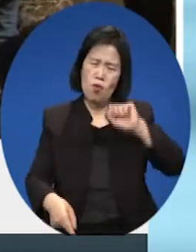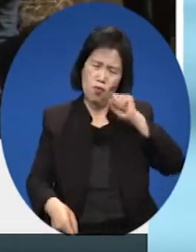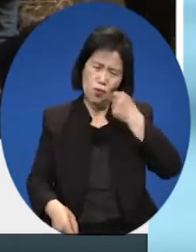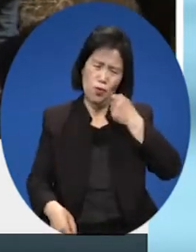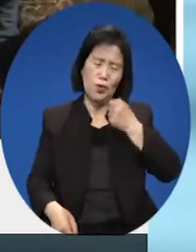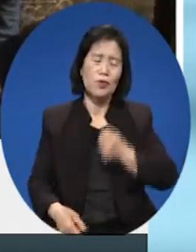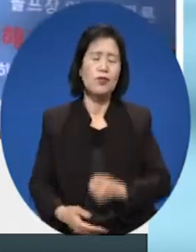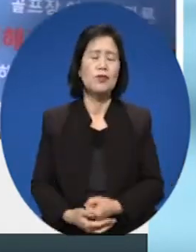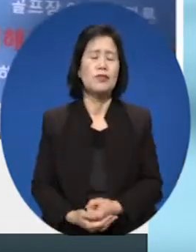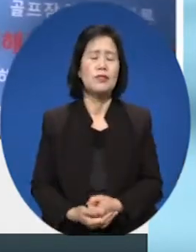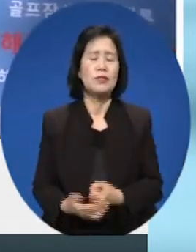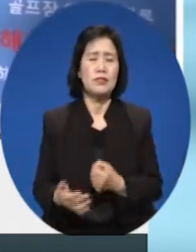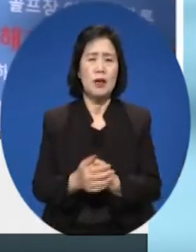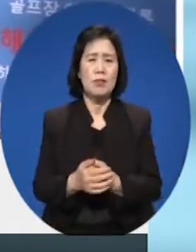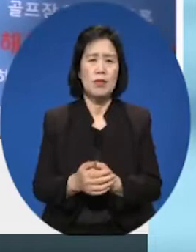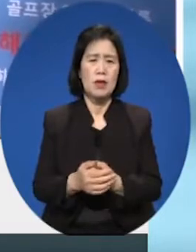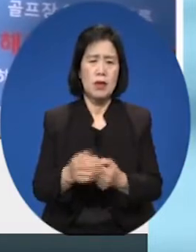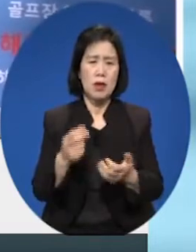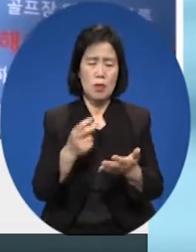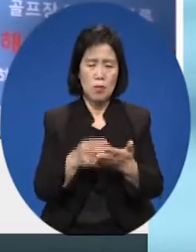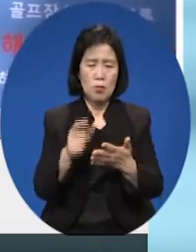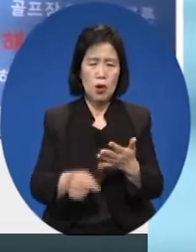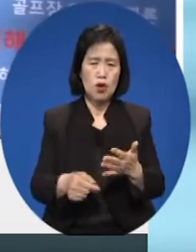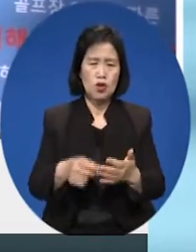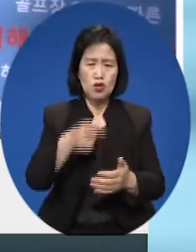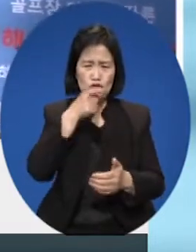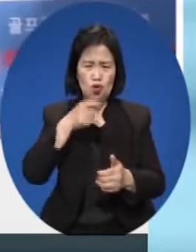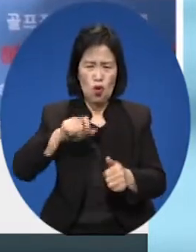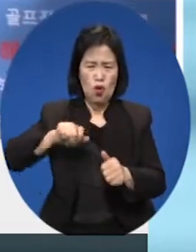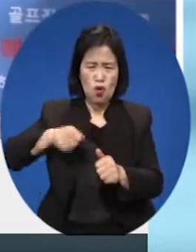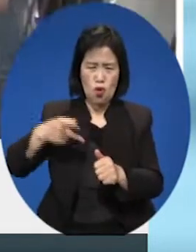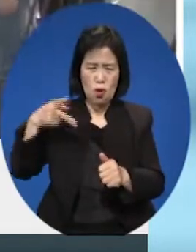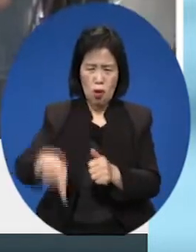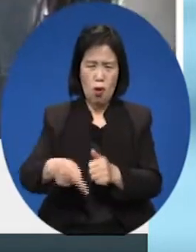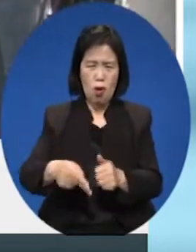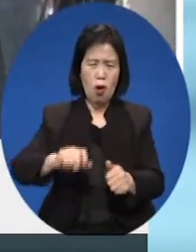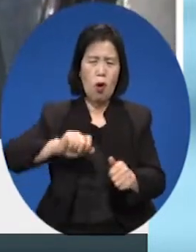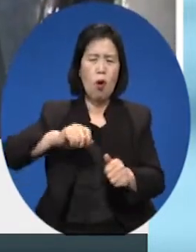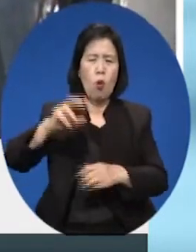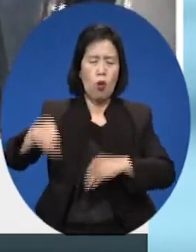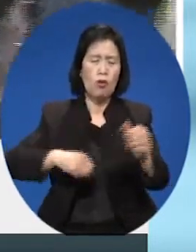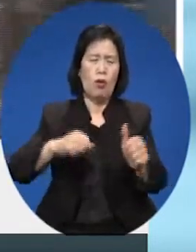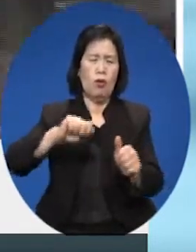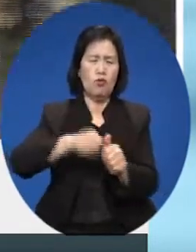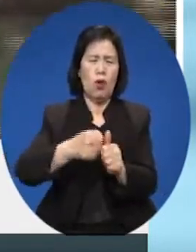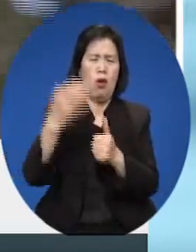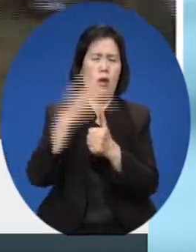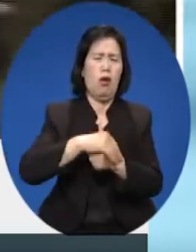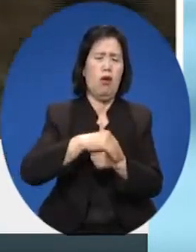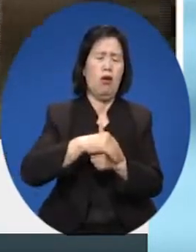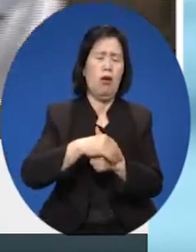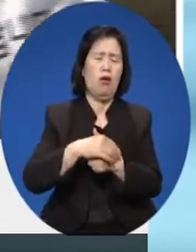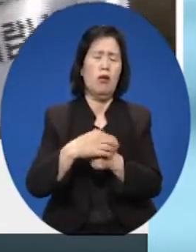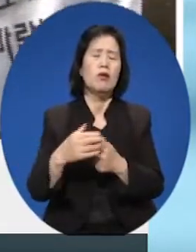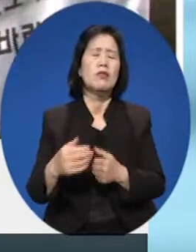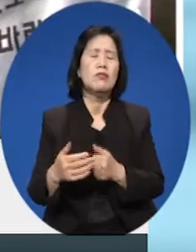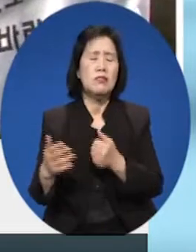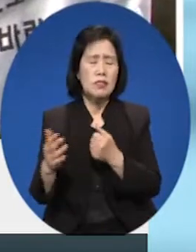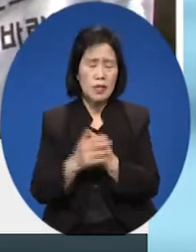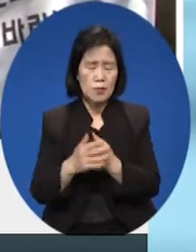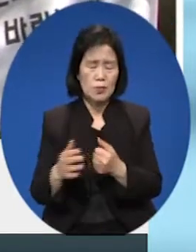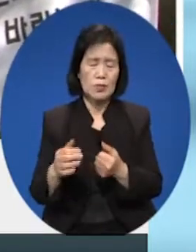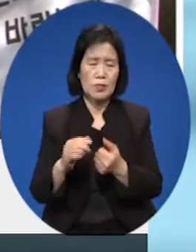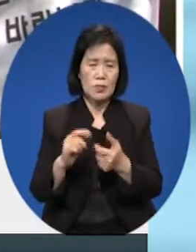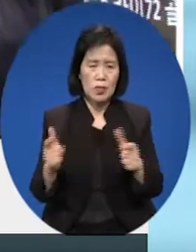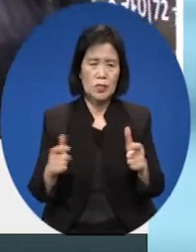있습니다 그렇게 되면은 형법상 수도 불 통째로 처벌되는 우려가 있습니다 아 그런 관련 판례 도 있구요 하지만 은 이런